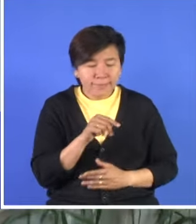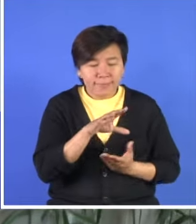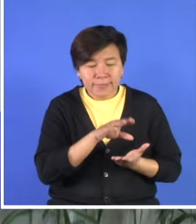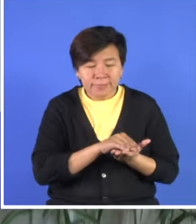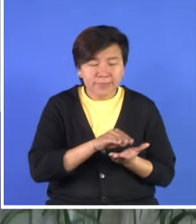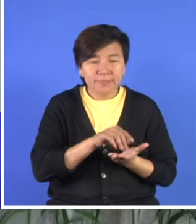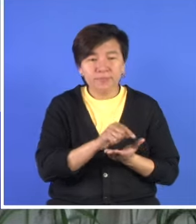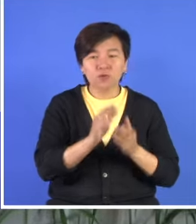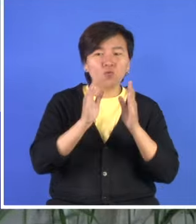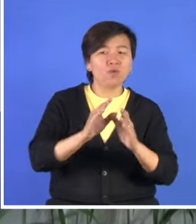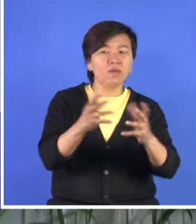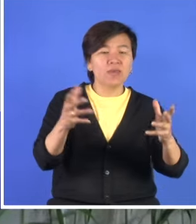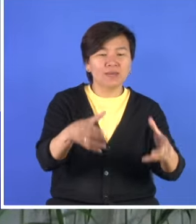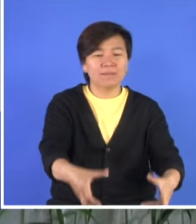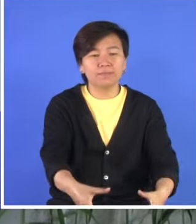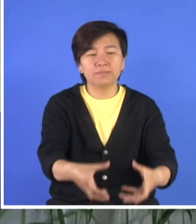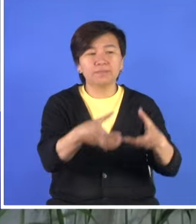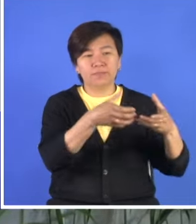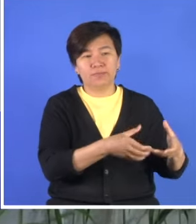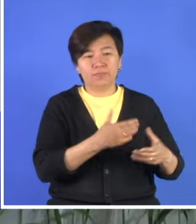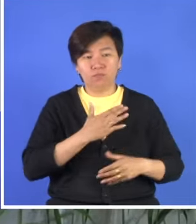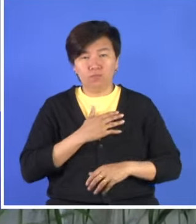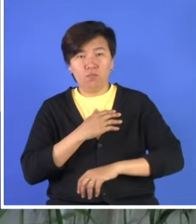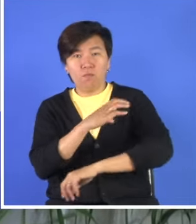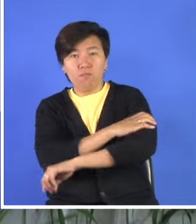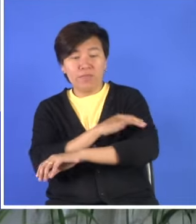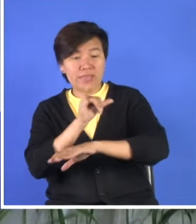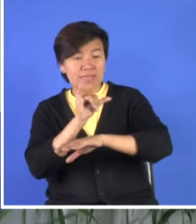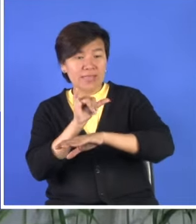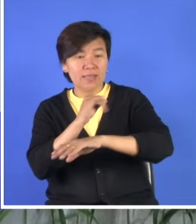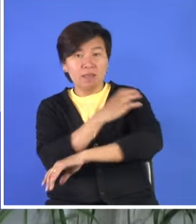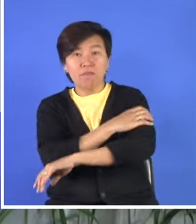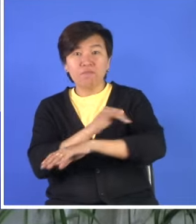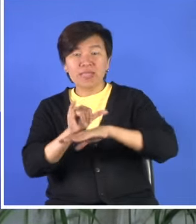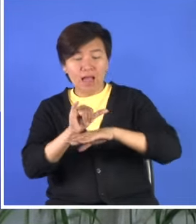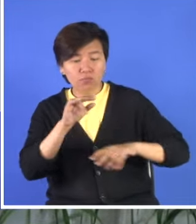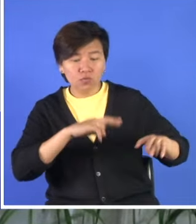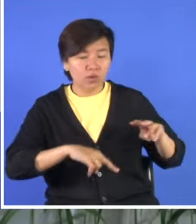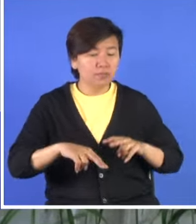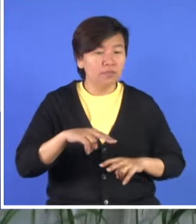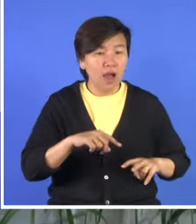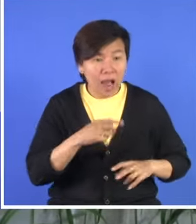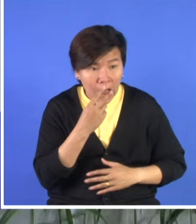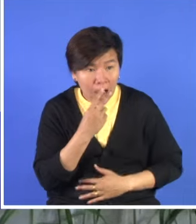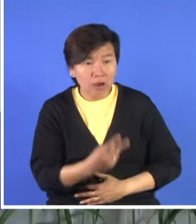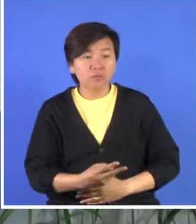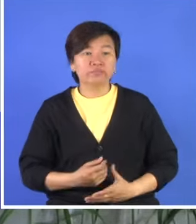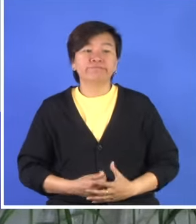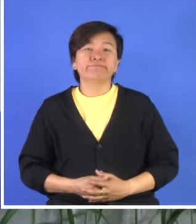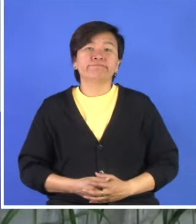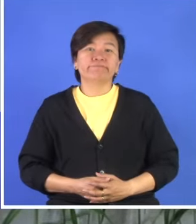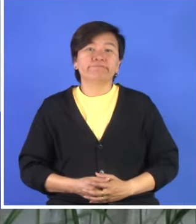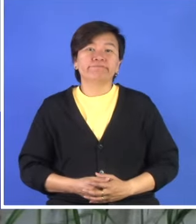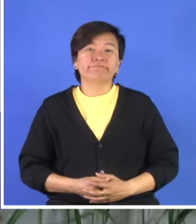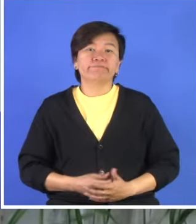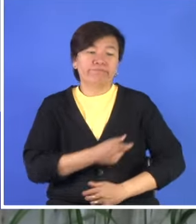คนหยิบไปเลยตัวเขาเองเป็นรปภ.เขาก็เดินตรวจตาตลอดเวลาน่ะก็ไม่คิดว่ามันจะมากลางวันแสกๆด้วย